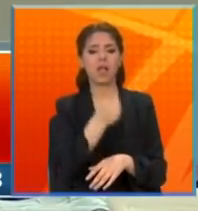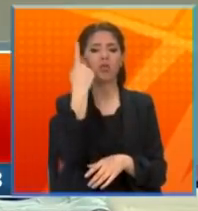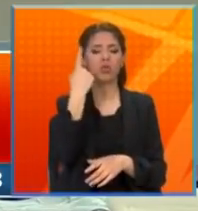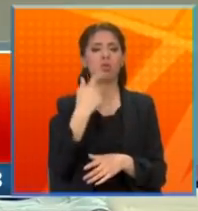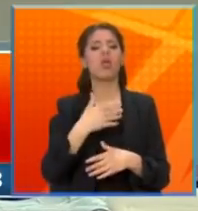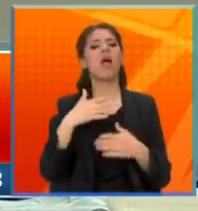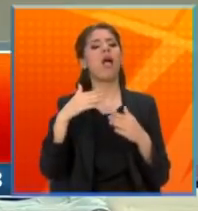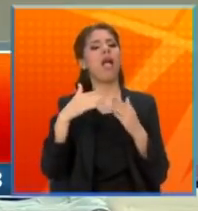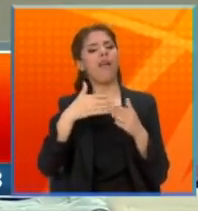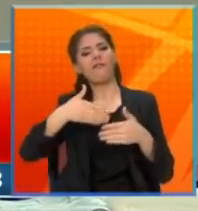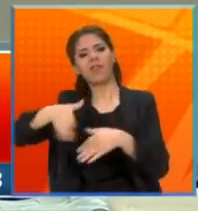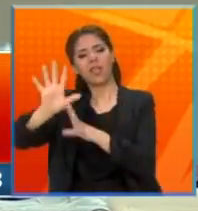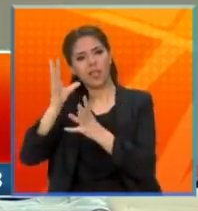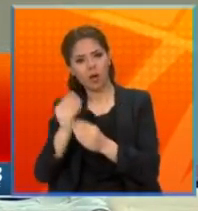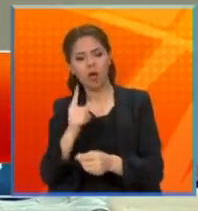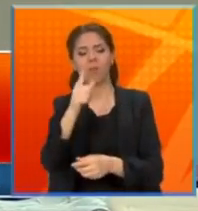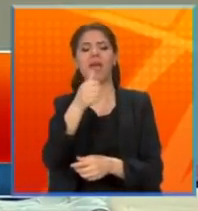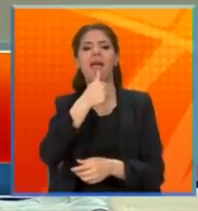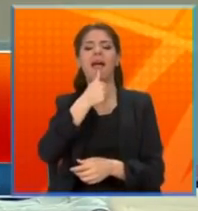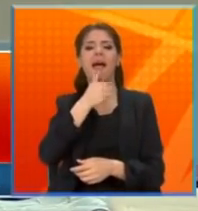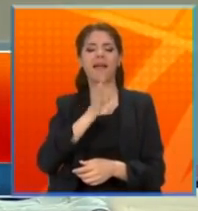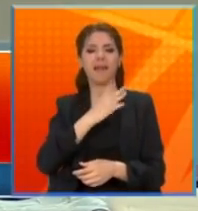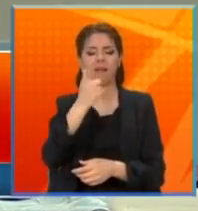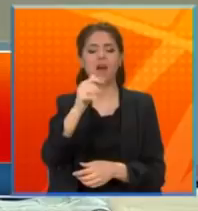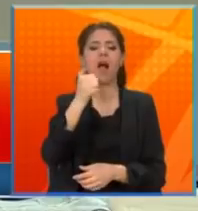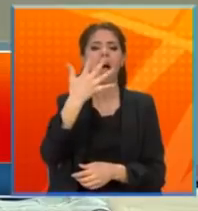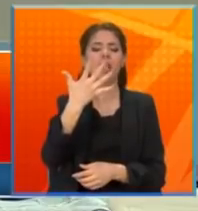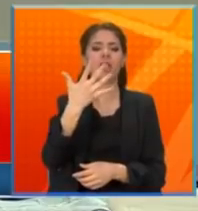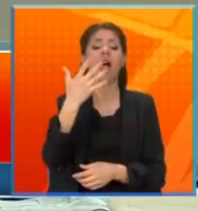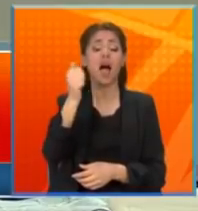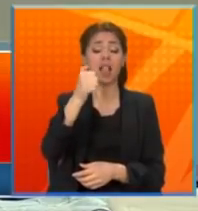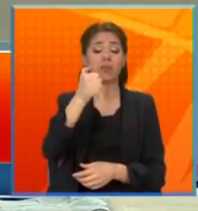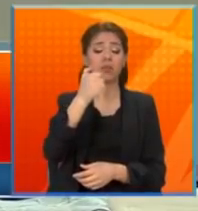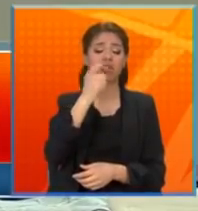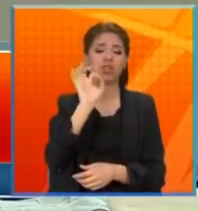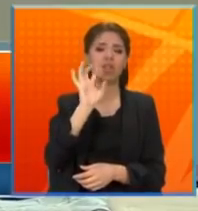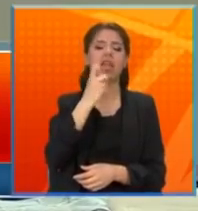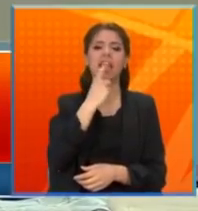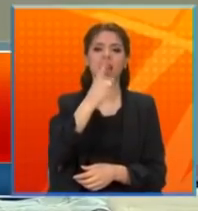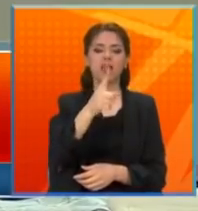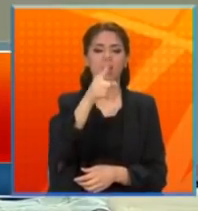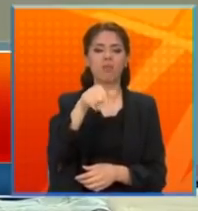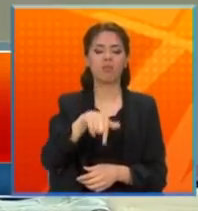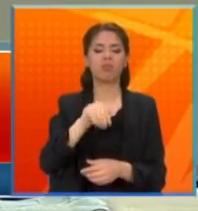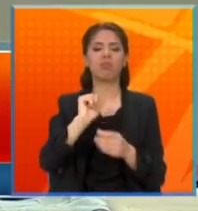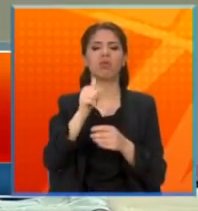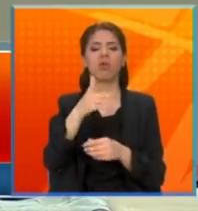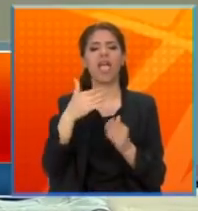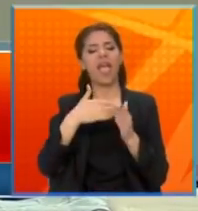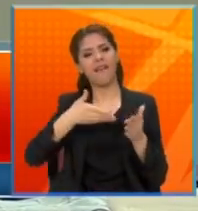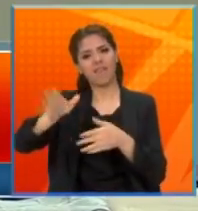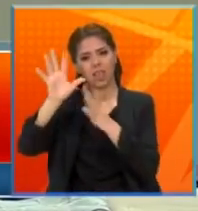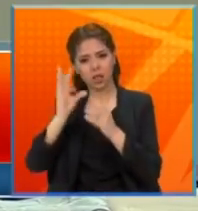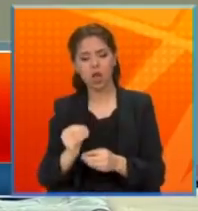oldu. Yine bir hastamız erkek 60 yaşında, o da bugün itibariyle taburcu olmuş oldular.